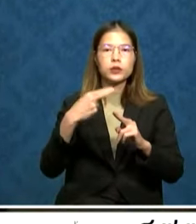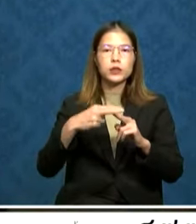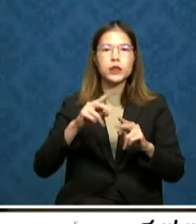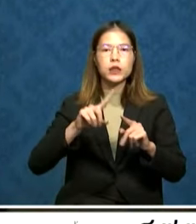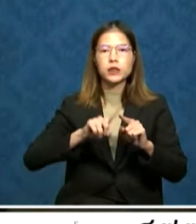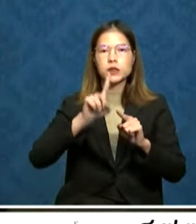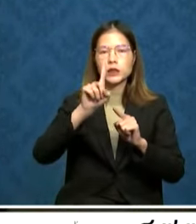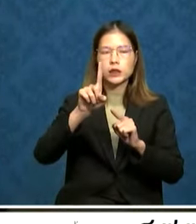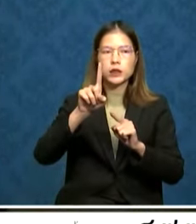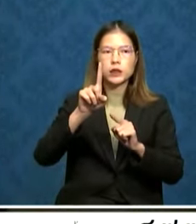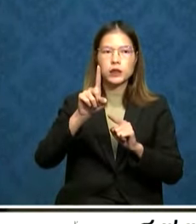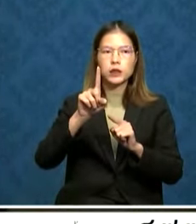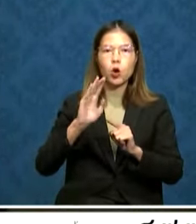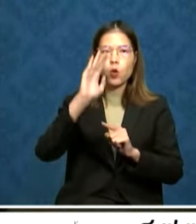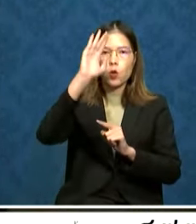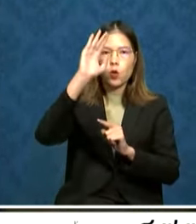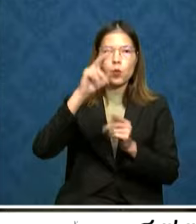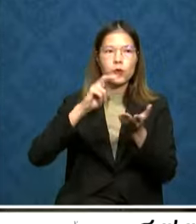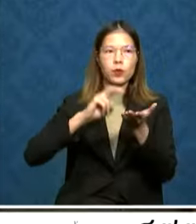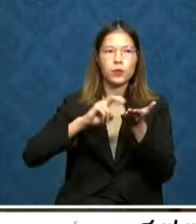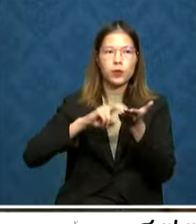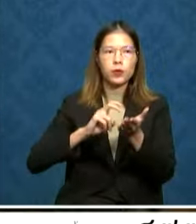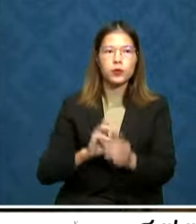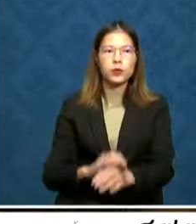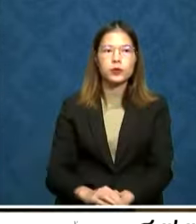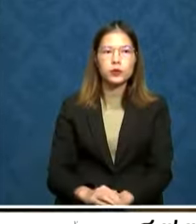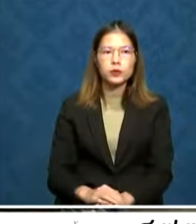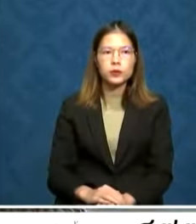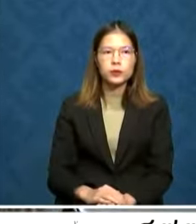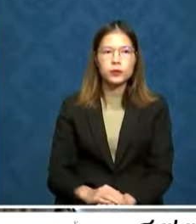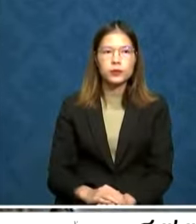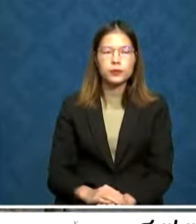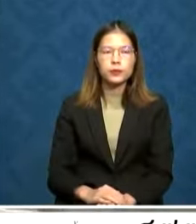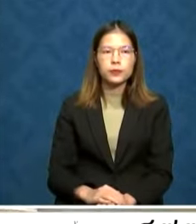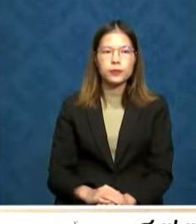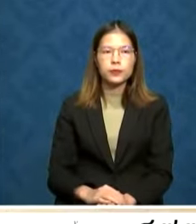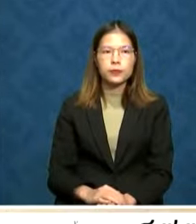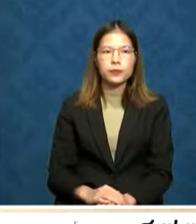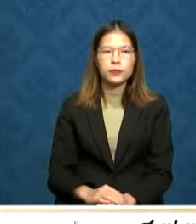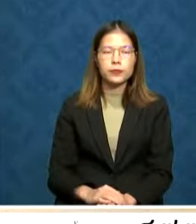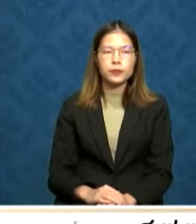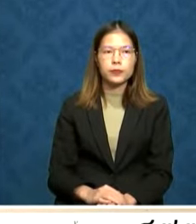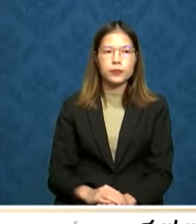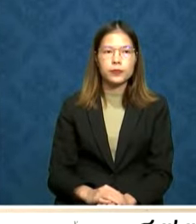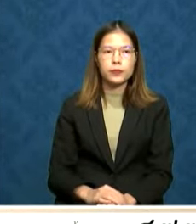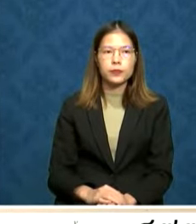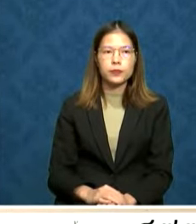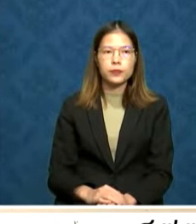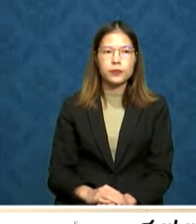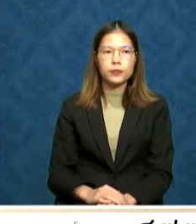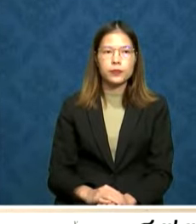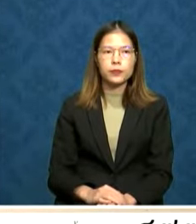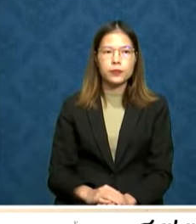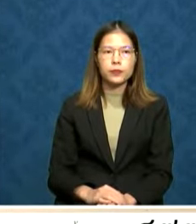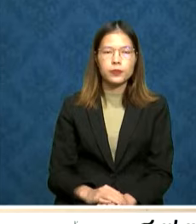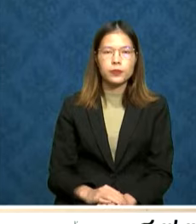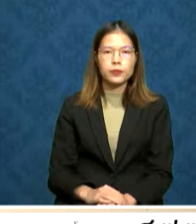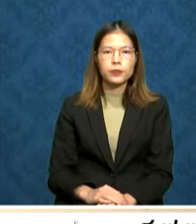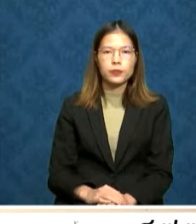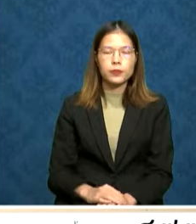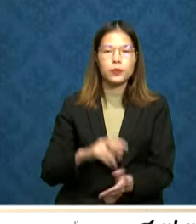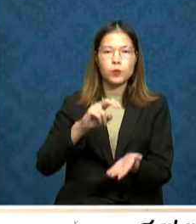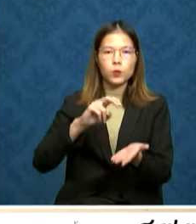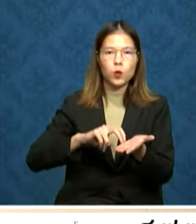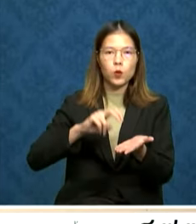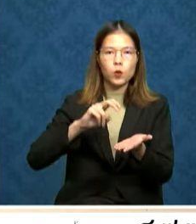กรจำนงครั ขอพรลองด้ครับขพรบลองดครับ พพรัลองถูกต้องนะครั